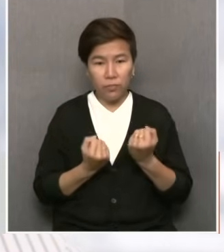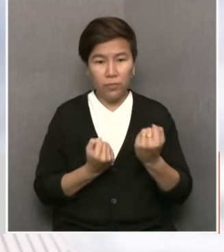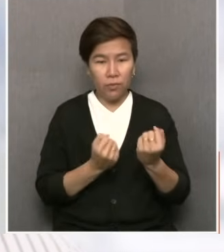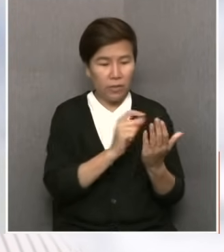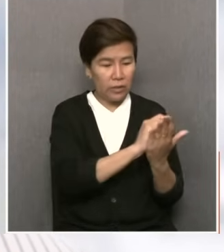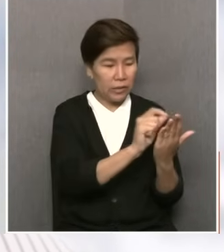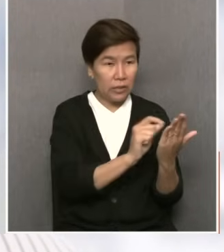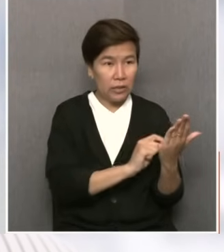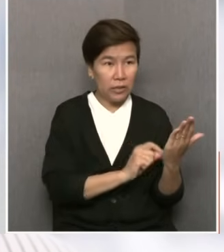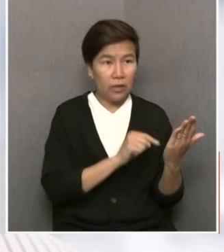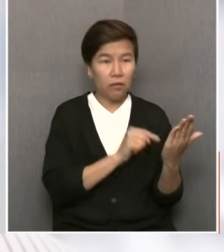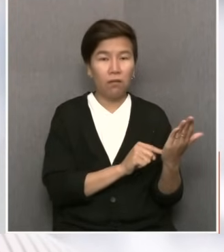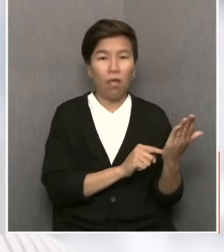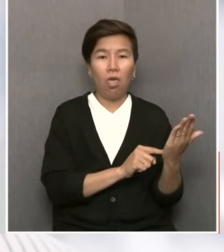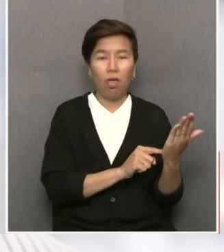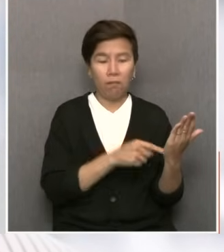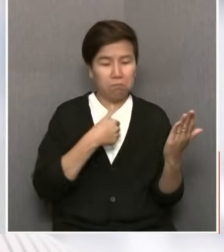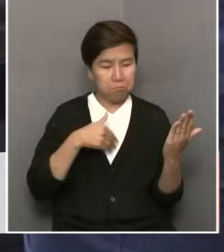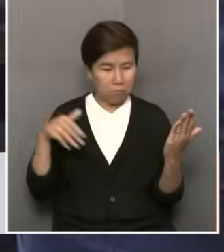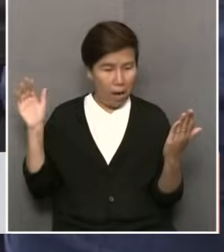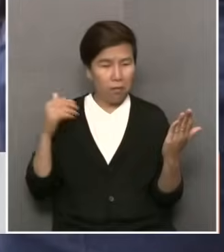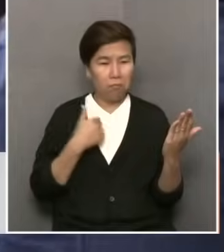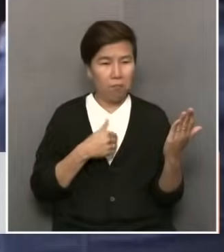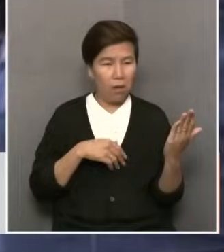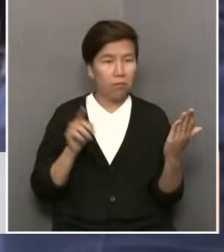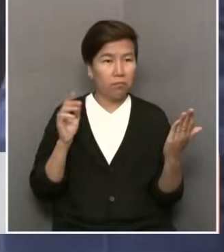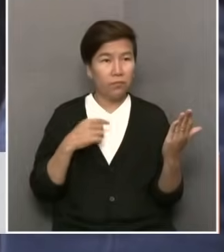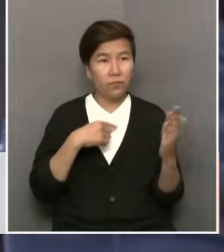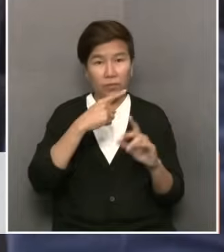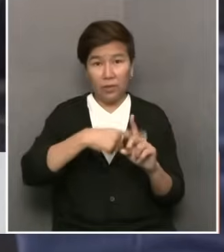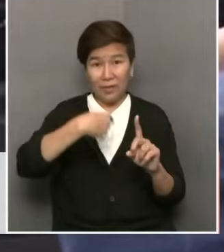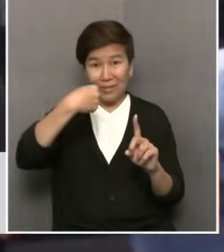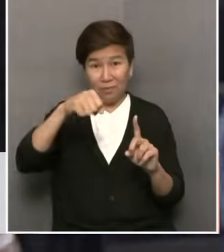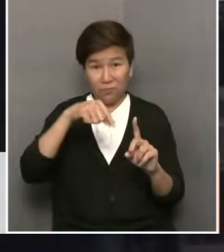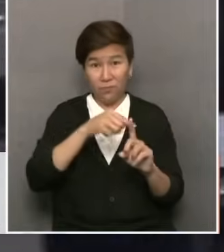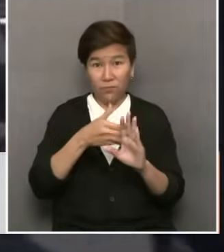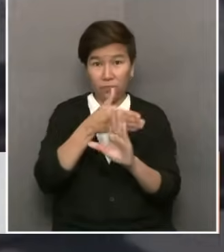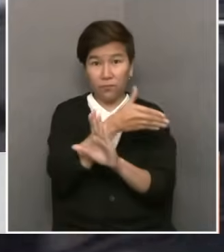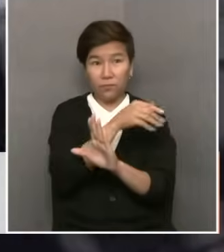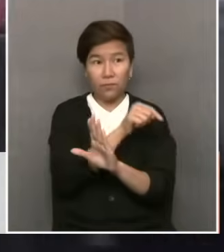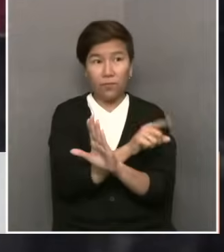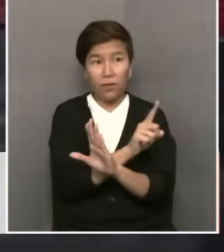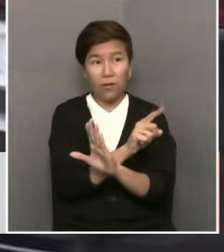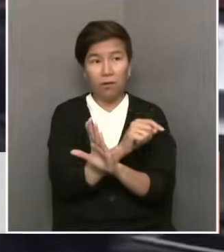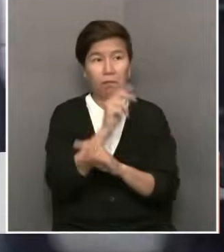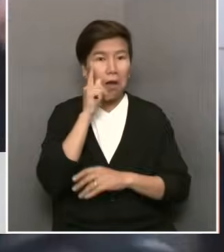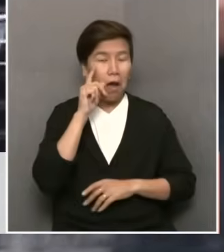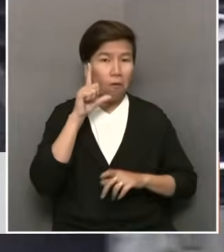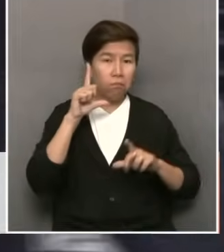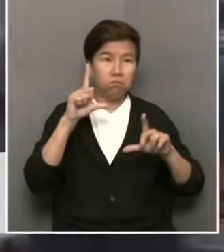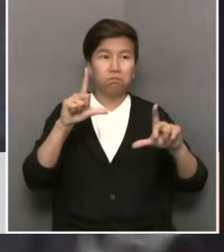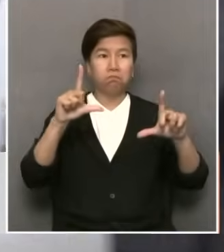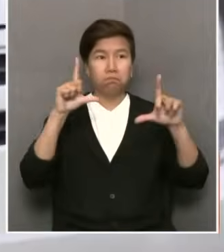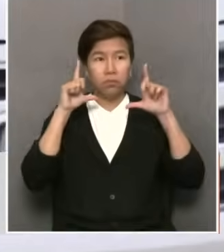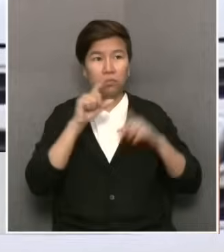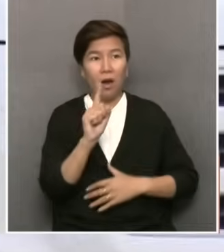กที่คล้ายกับจดหมายบอกลาไว้ก่อนหน้านี้เมื่อเดือนตุลาคมที่ผ่านมาลีซอนคยุนตกเป็นข่าวดังถูกกล่าวหา